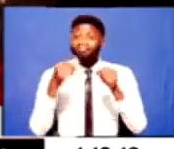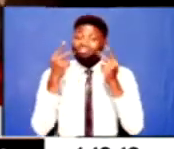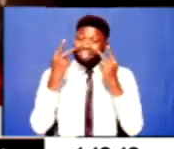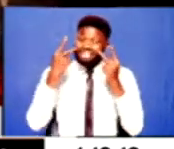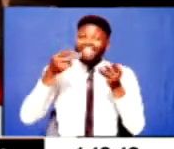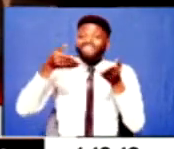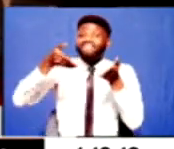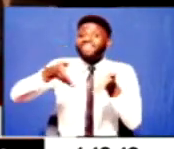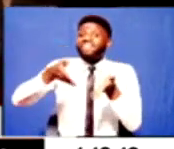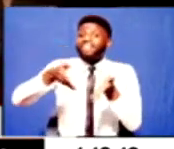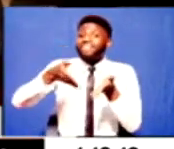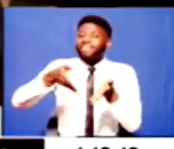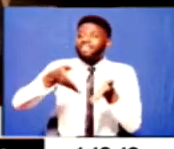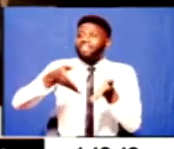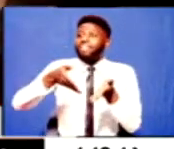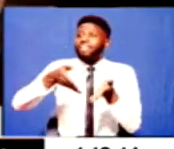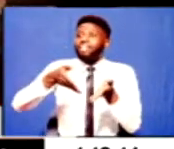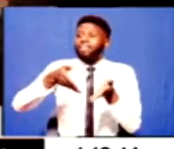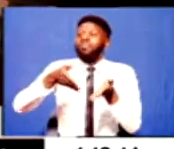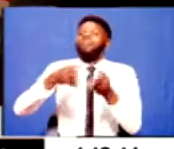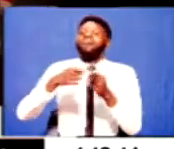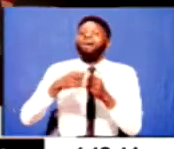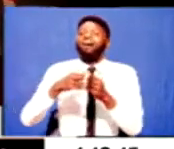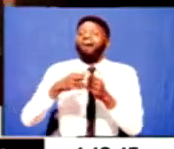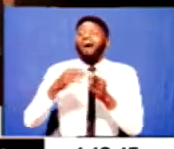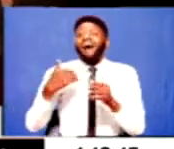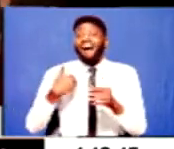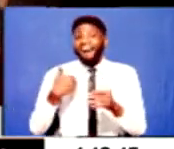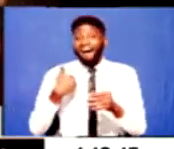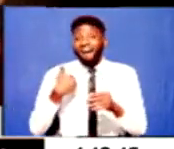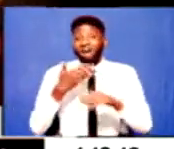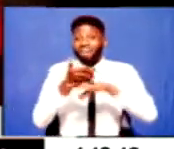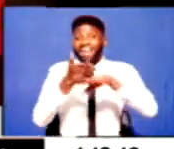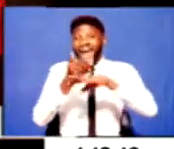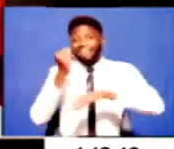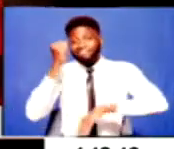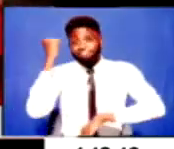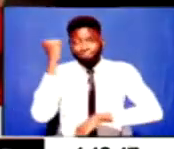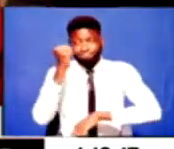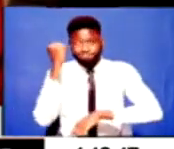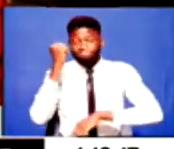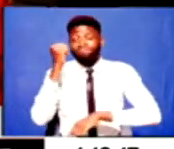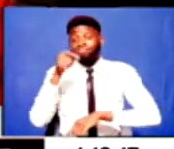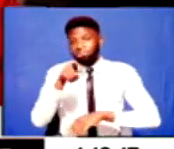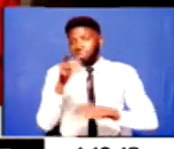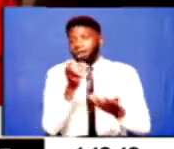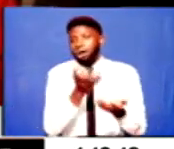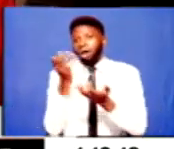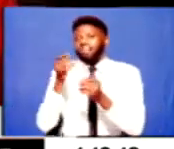knife and we escaped as an exhibit. So the investigator have already started